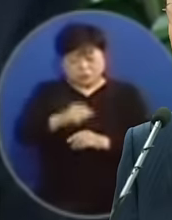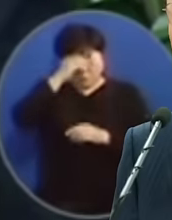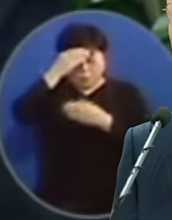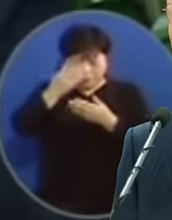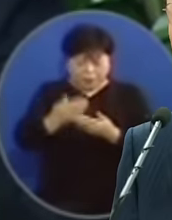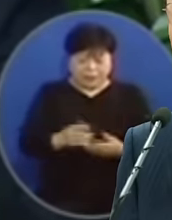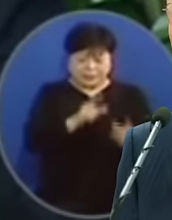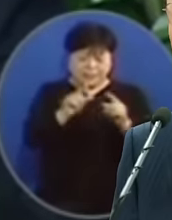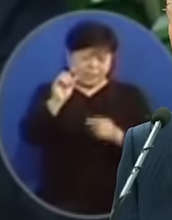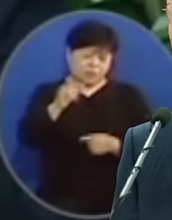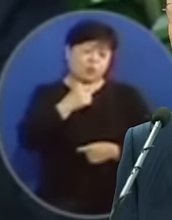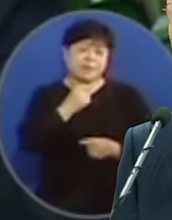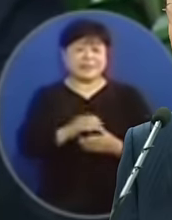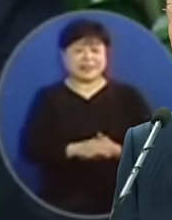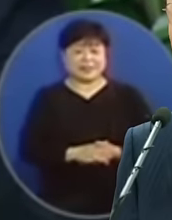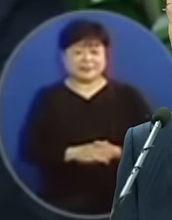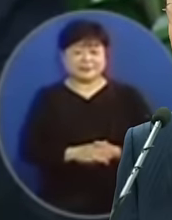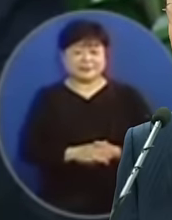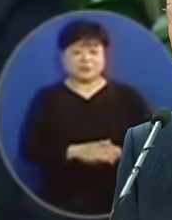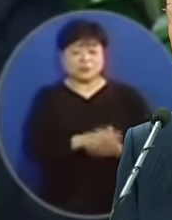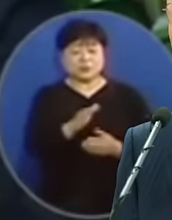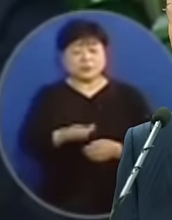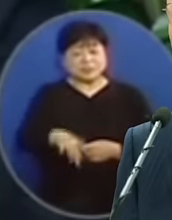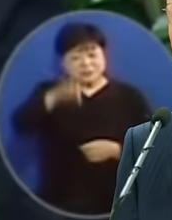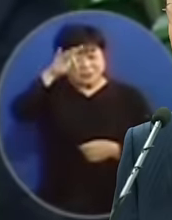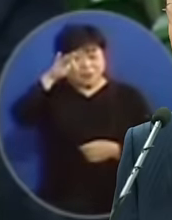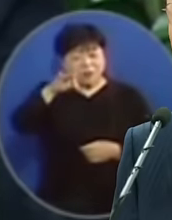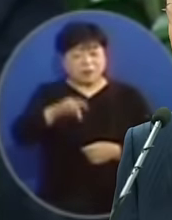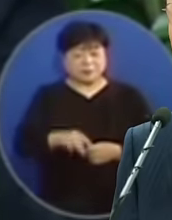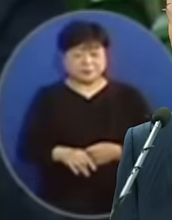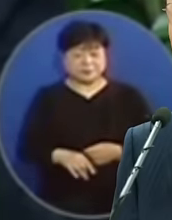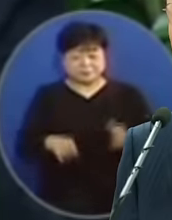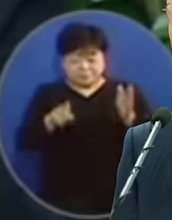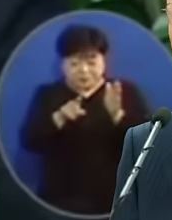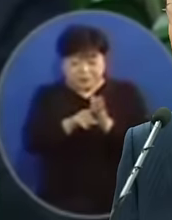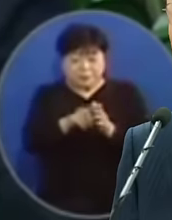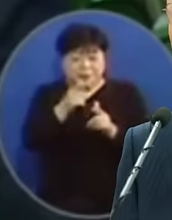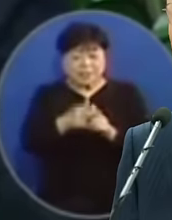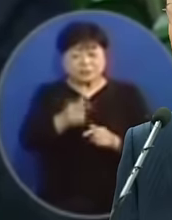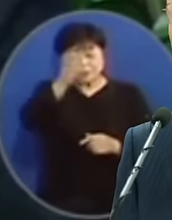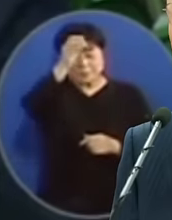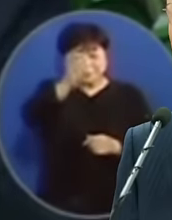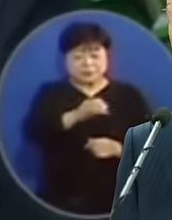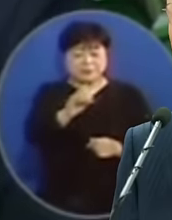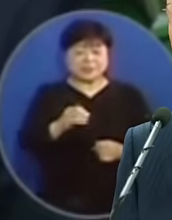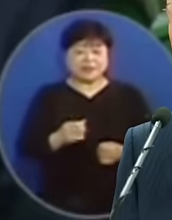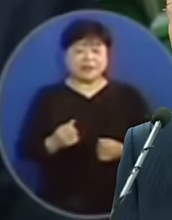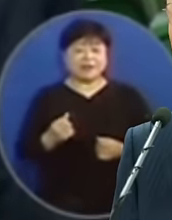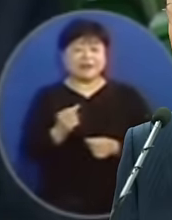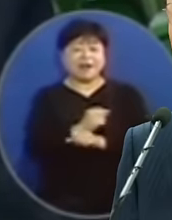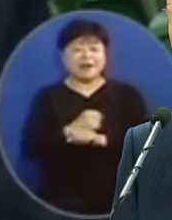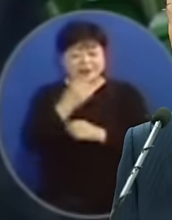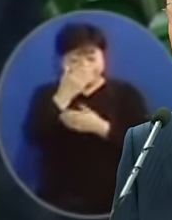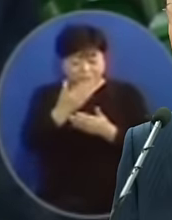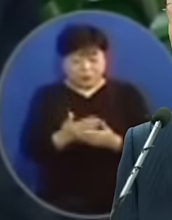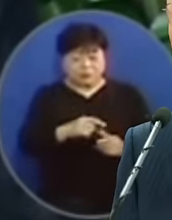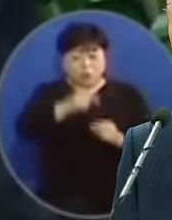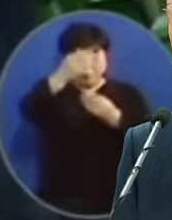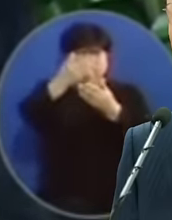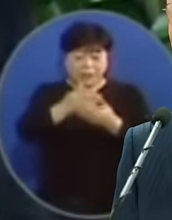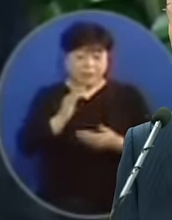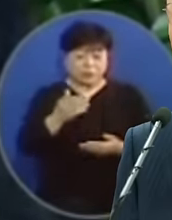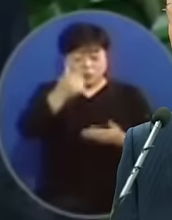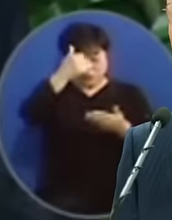삶을 살기를 원하시는 것입니다. 우리의 초보적인 신앙생활은 예수님의 십자가 대속을 통해서 우리가 건져냄을 받는